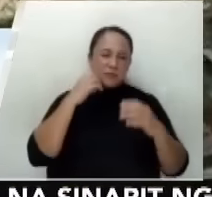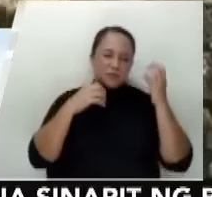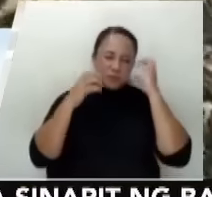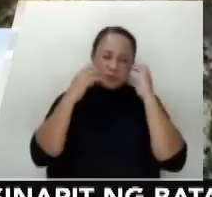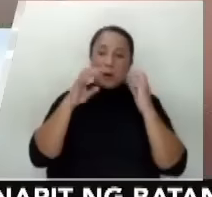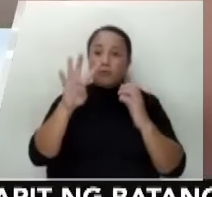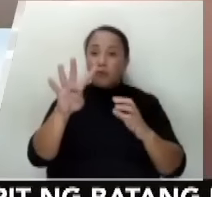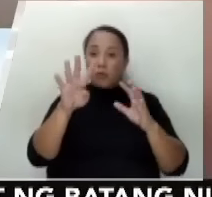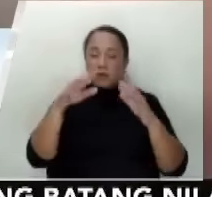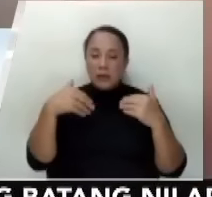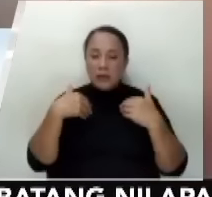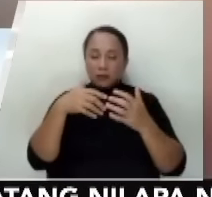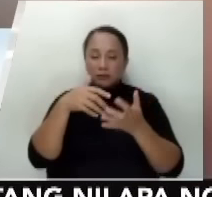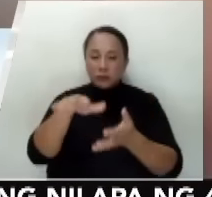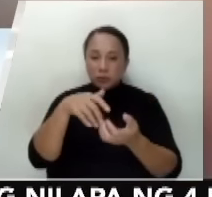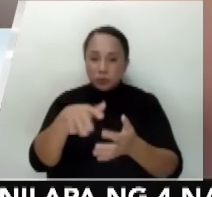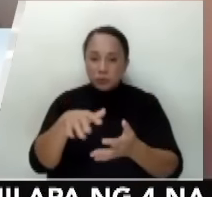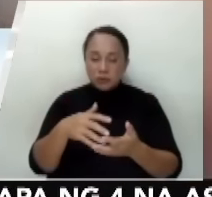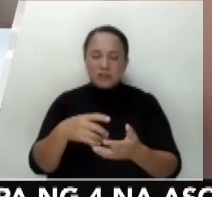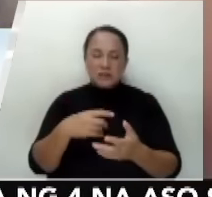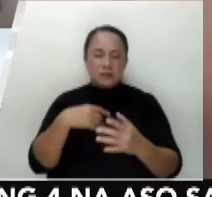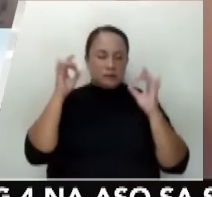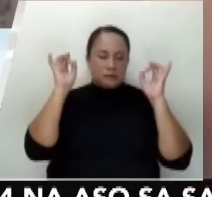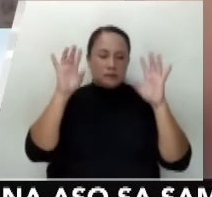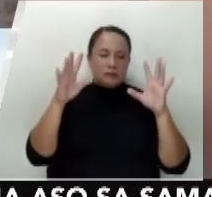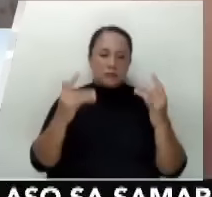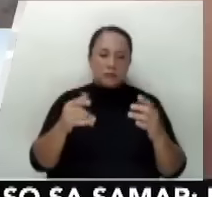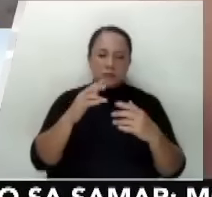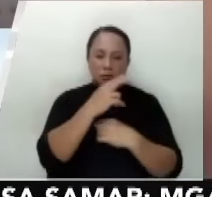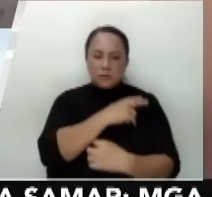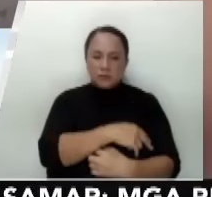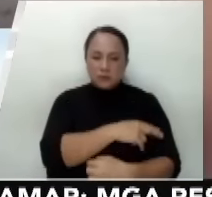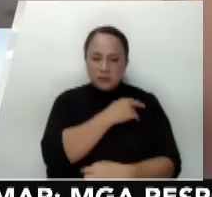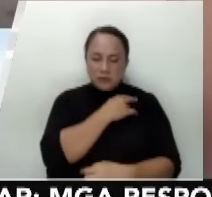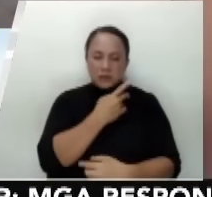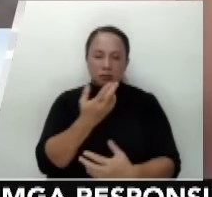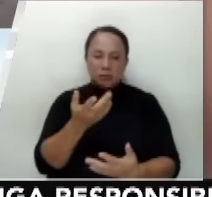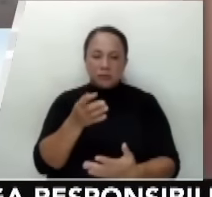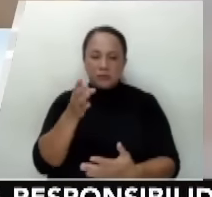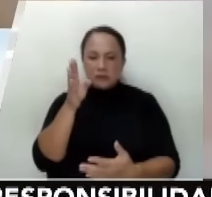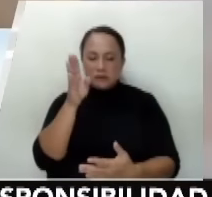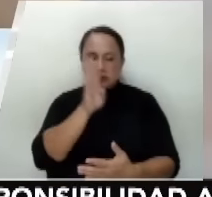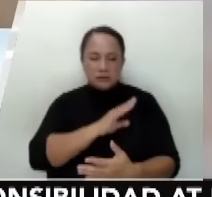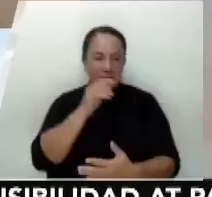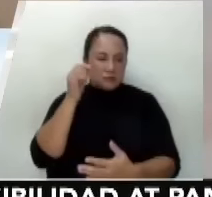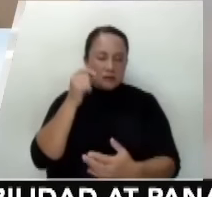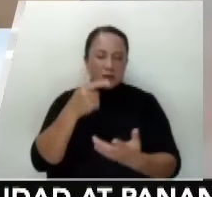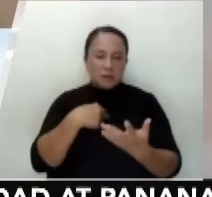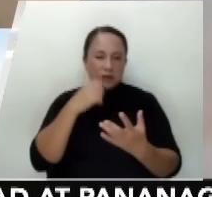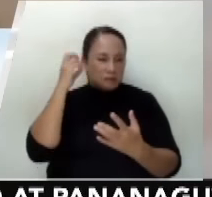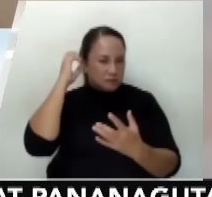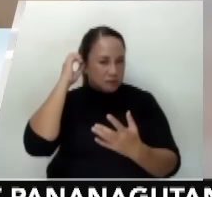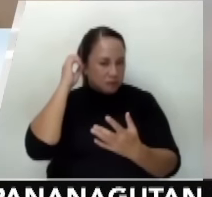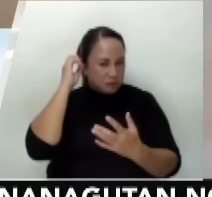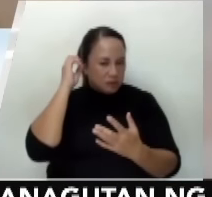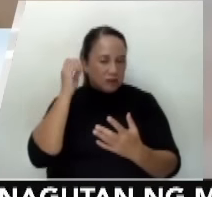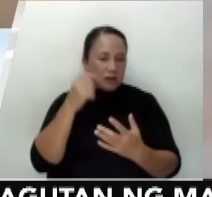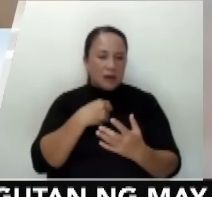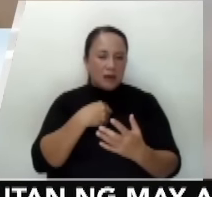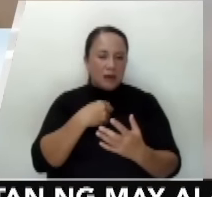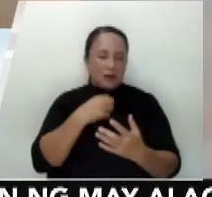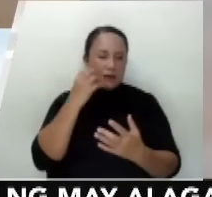Kalbiga, Samar. Kritikal siya ngayon sa ospital. Napigtas pa nga ang kaliwang tenga ng bata at natanggalan ng laman sa pigi